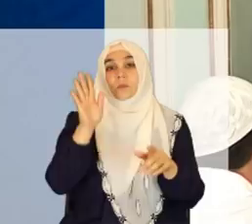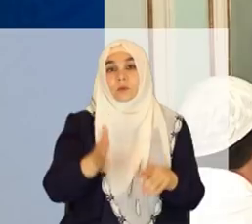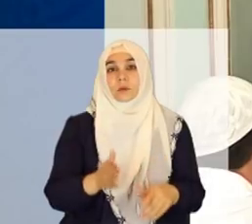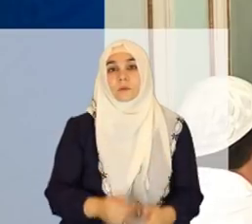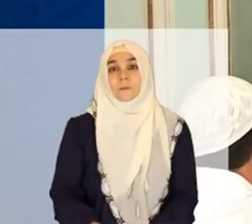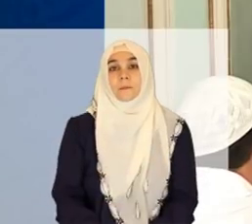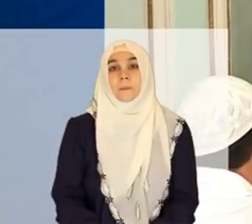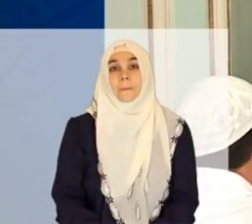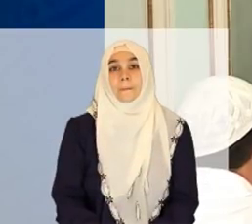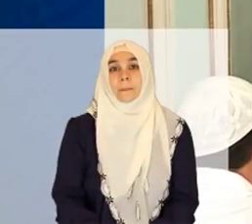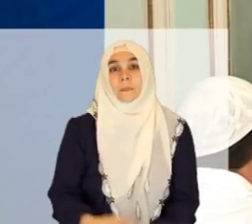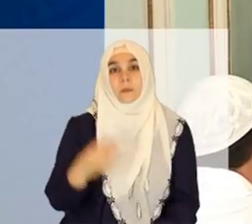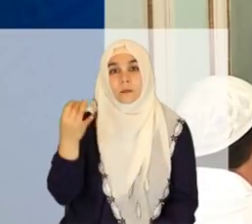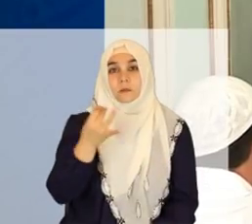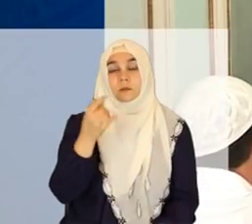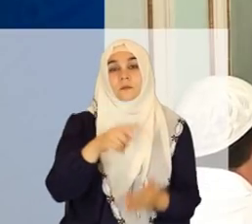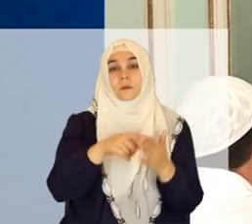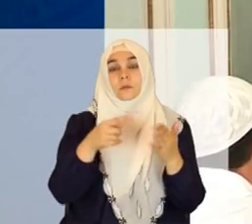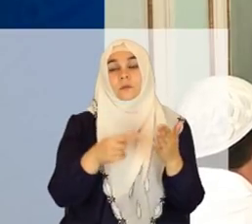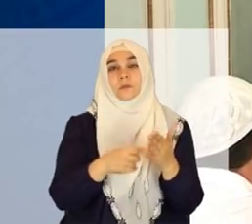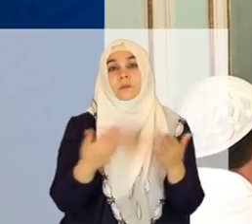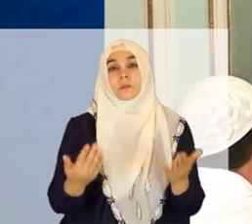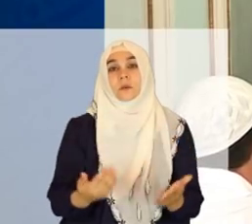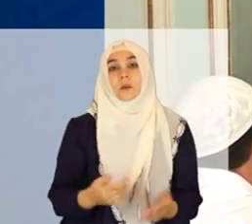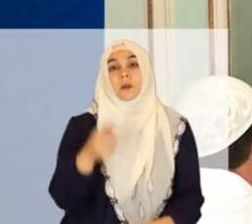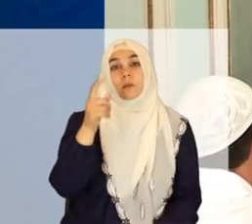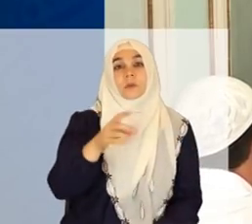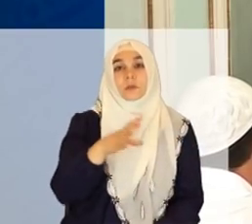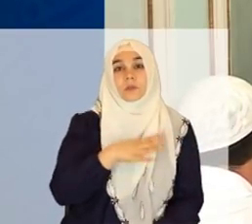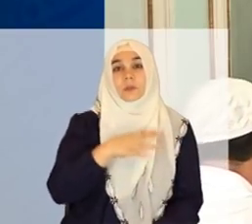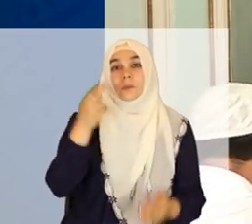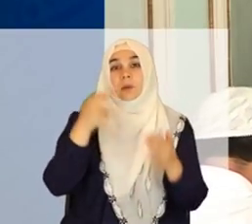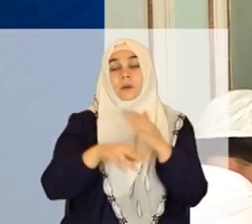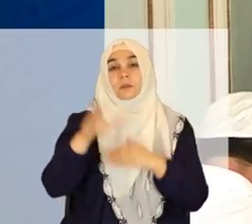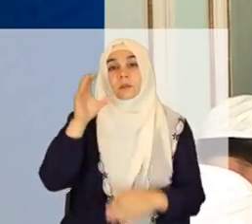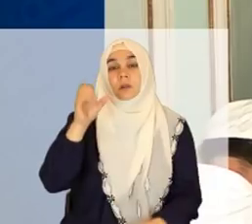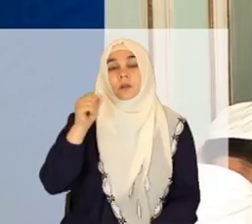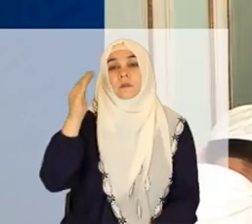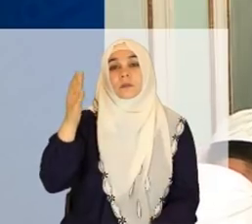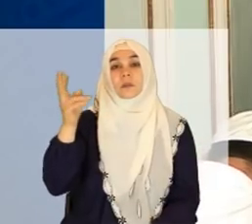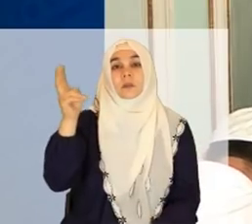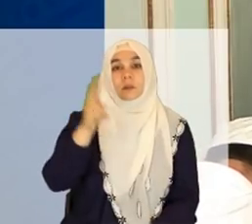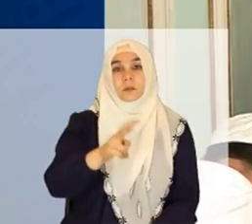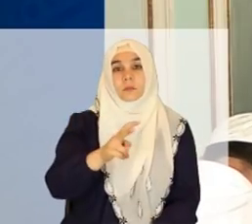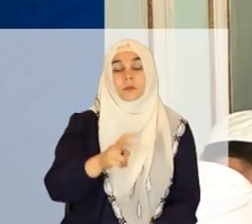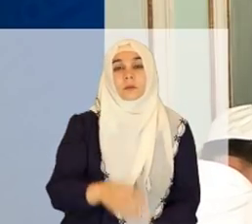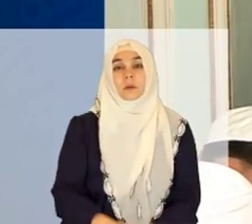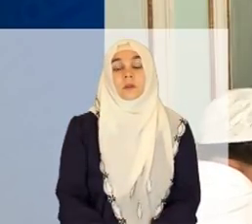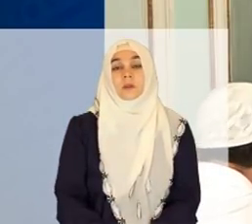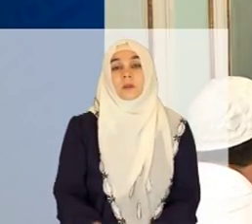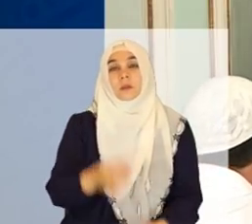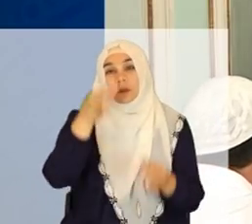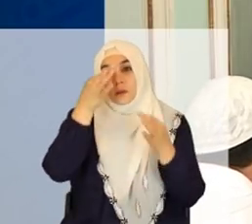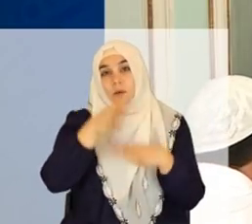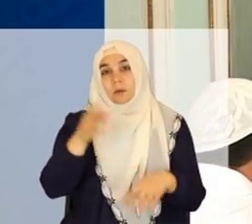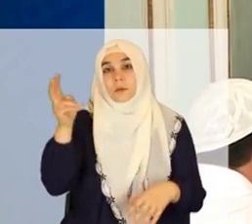bo'ladi? Qiziq savol. Bir odam Rasul akram alayhissalatu vasallamning huzurlariga keldi.